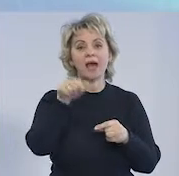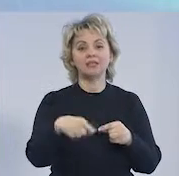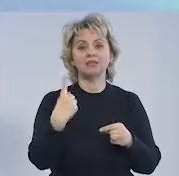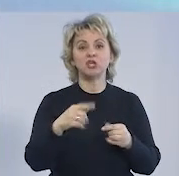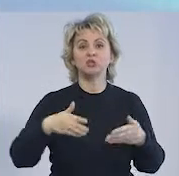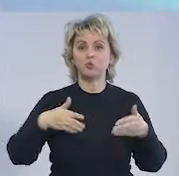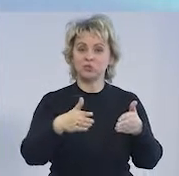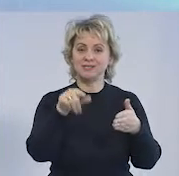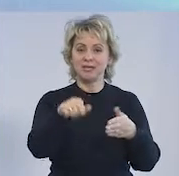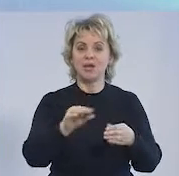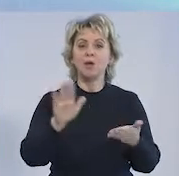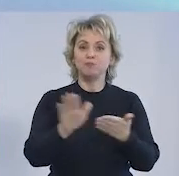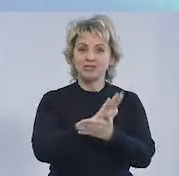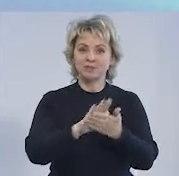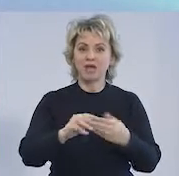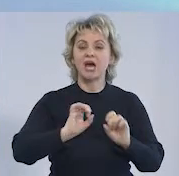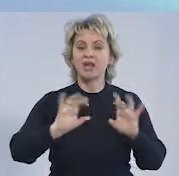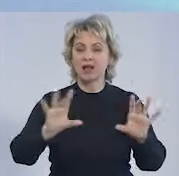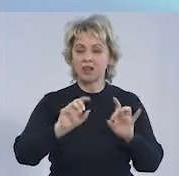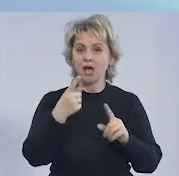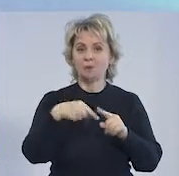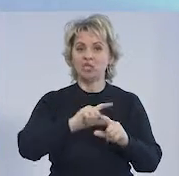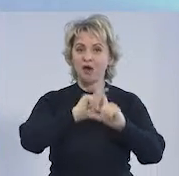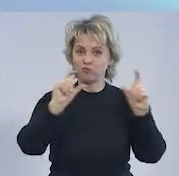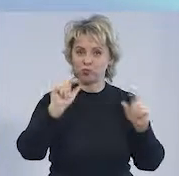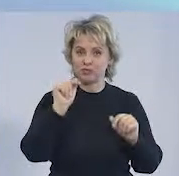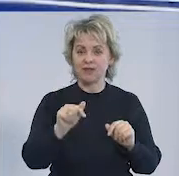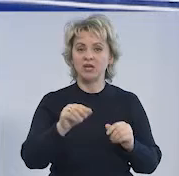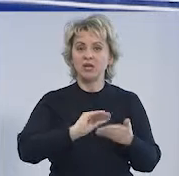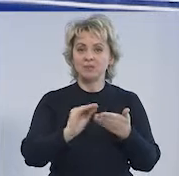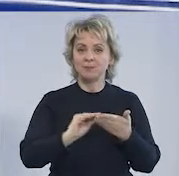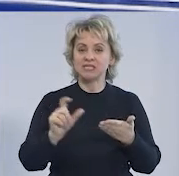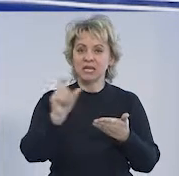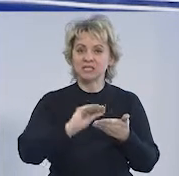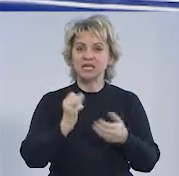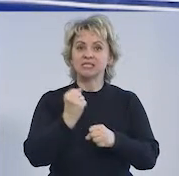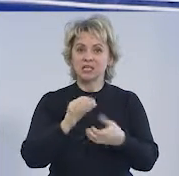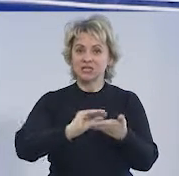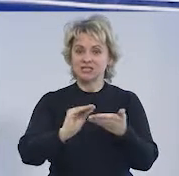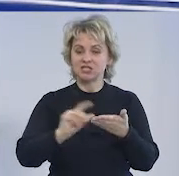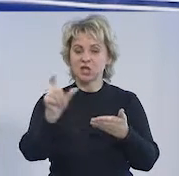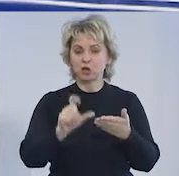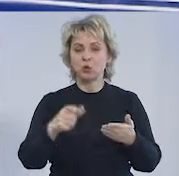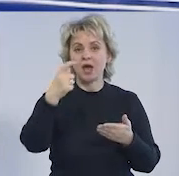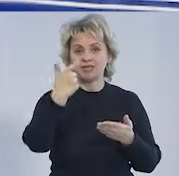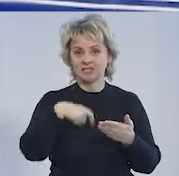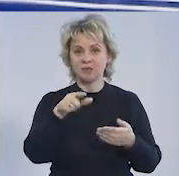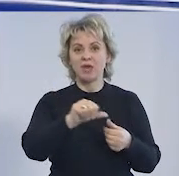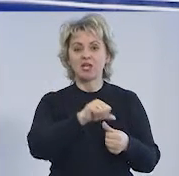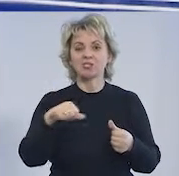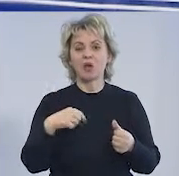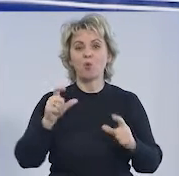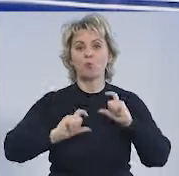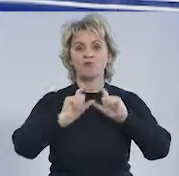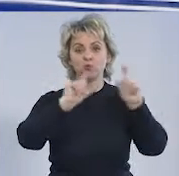один из путей бесплатной рекламы для вузов. Написать статьи, создать статьи о себе, о самом вузе,